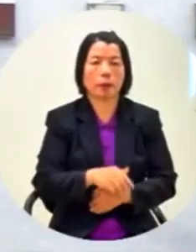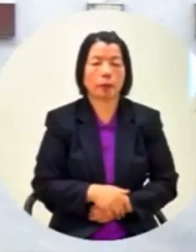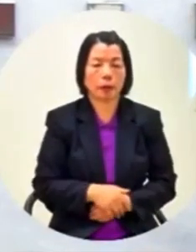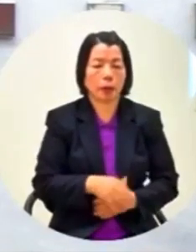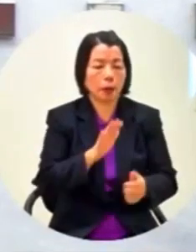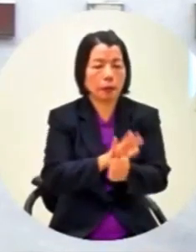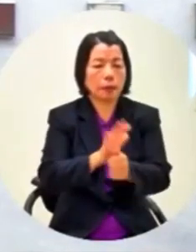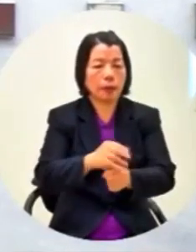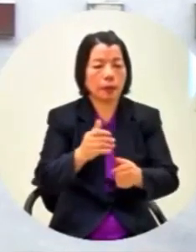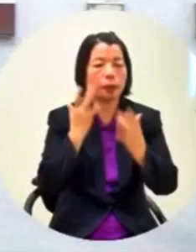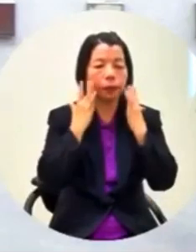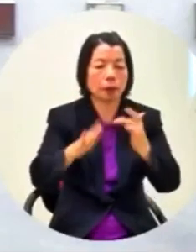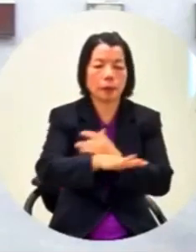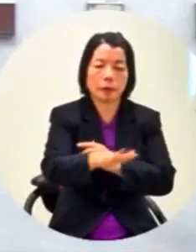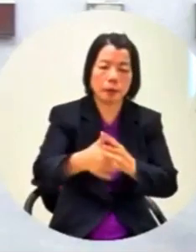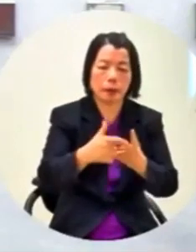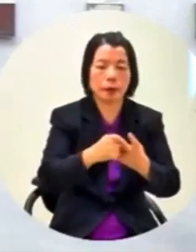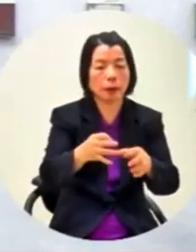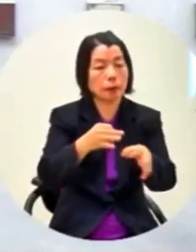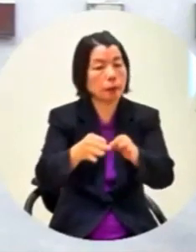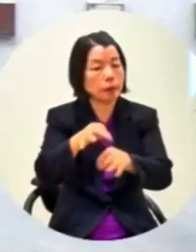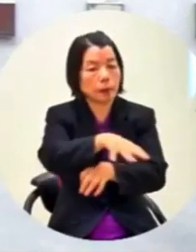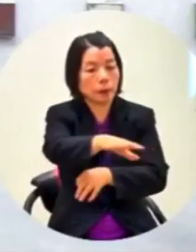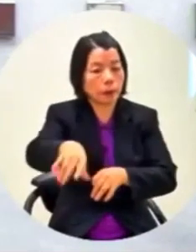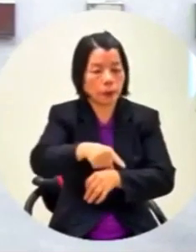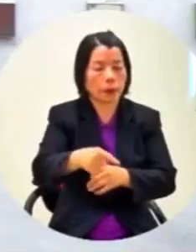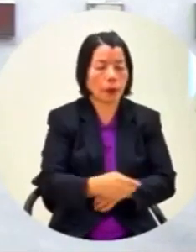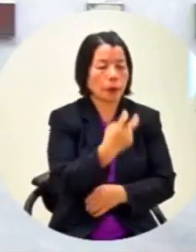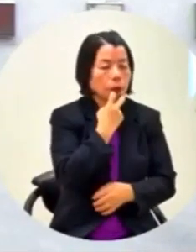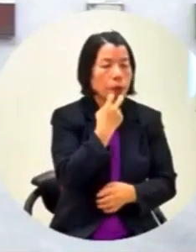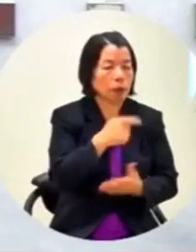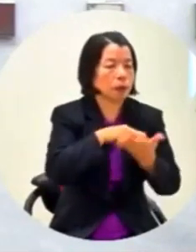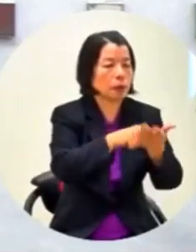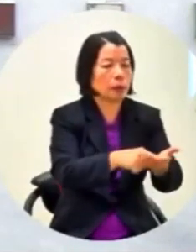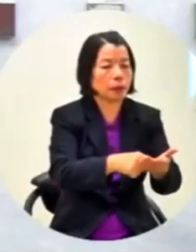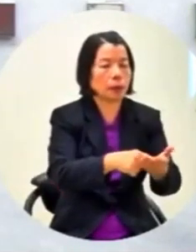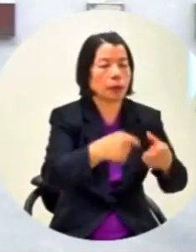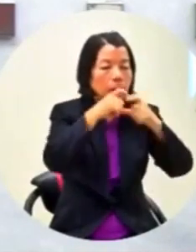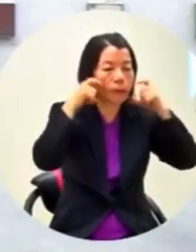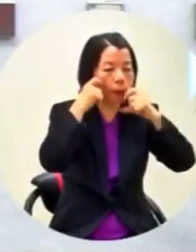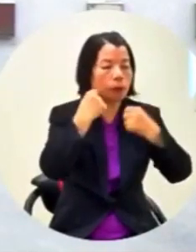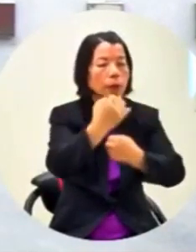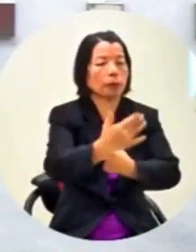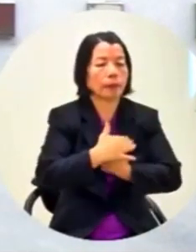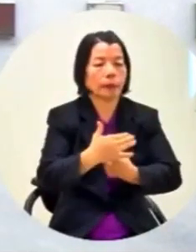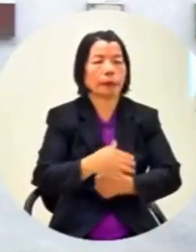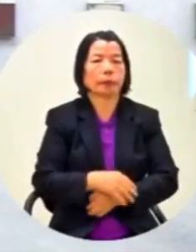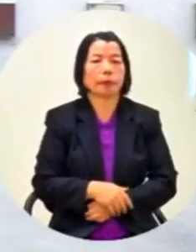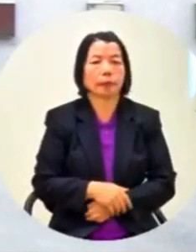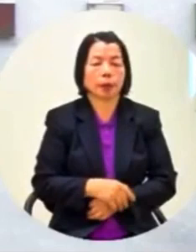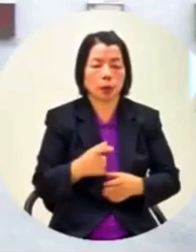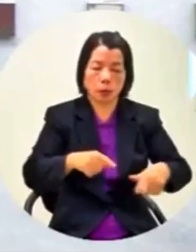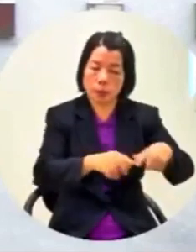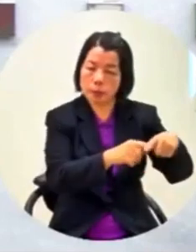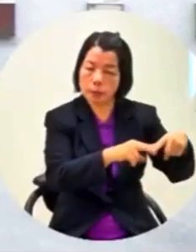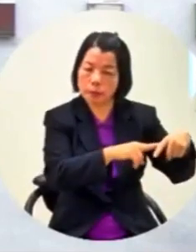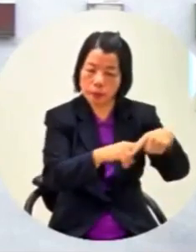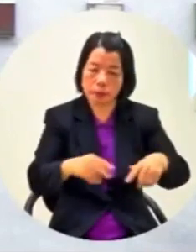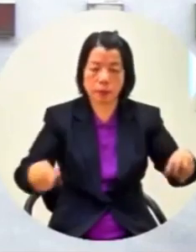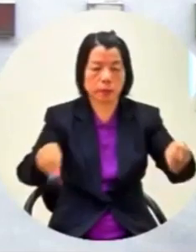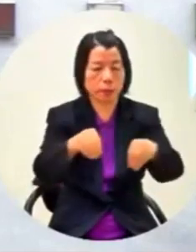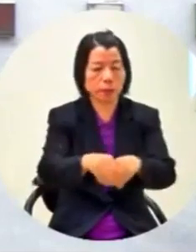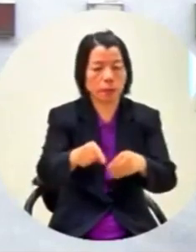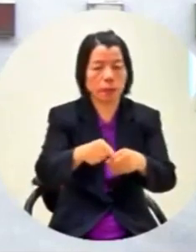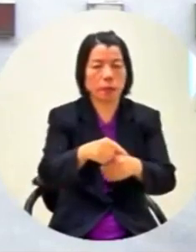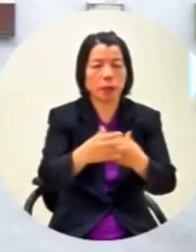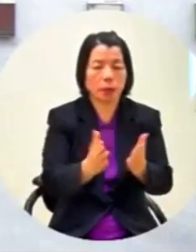市场及商圈向中央提出口罩的需求。另外，我们媒合了酒厂代工酒